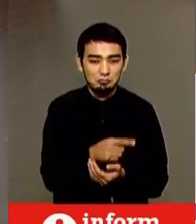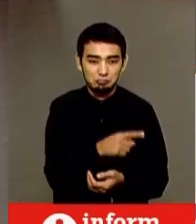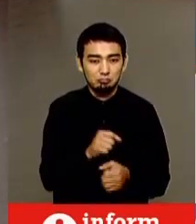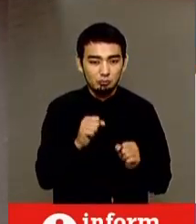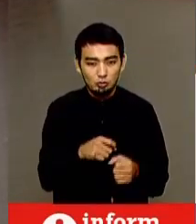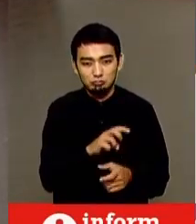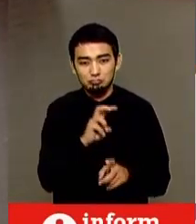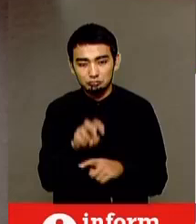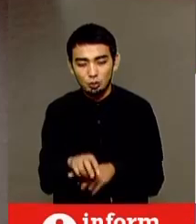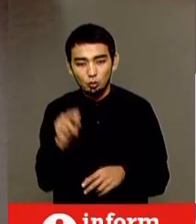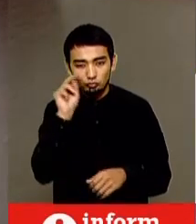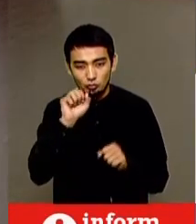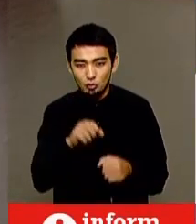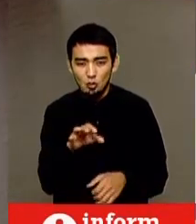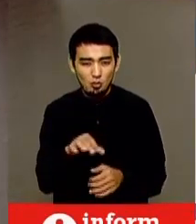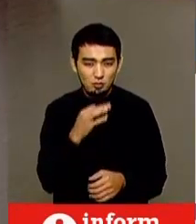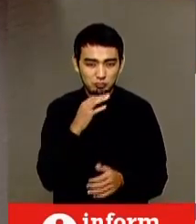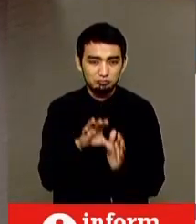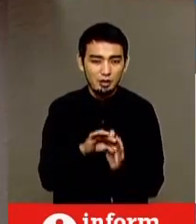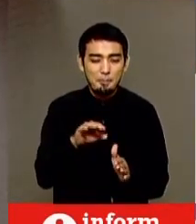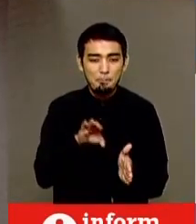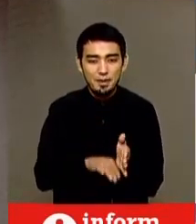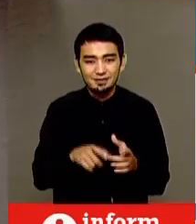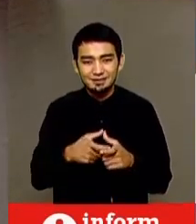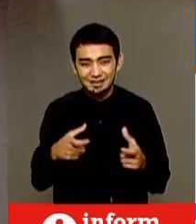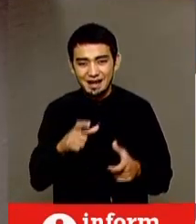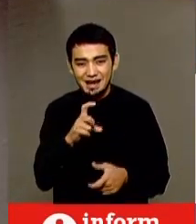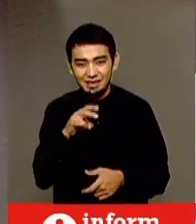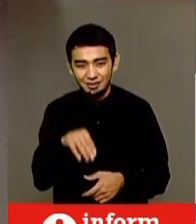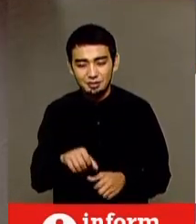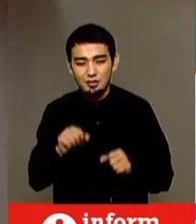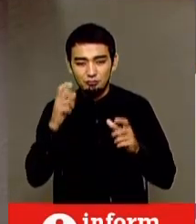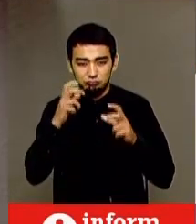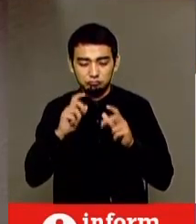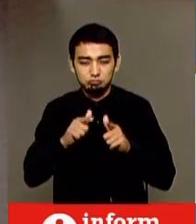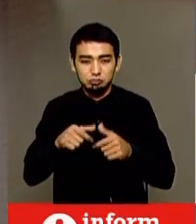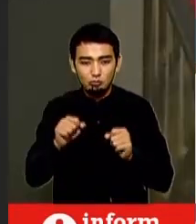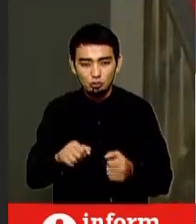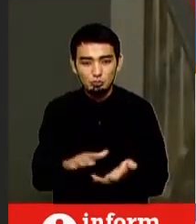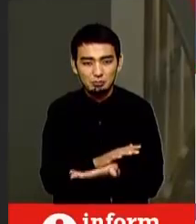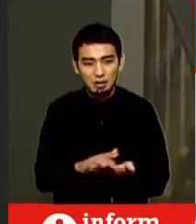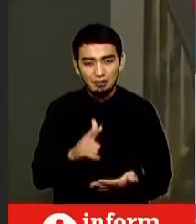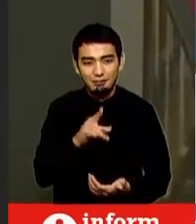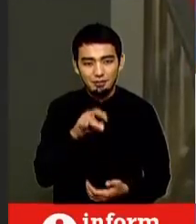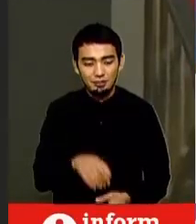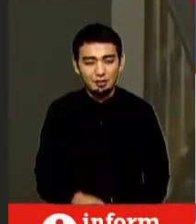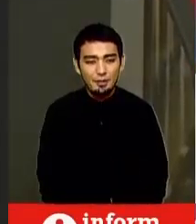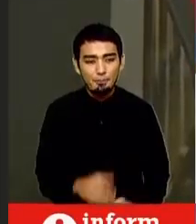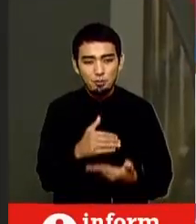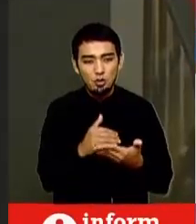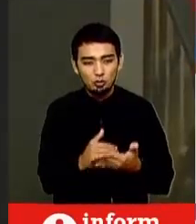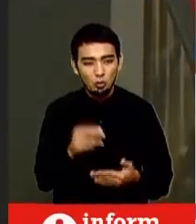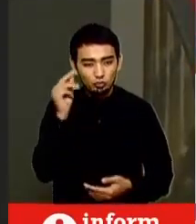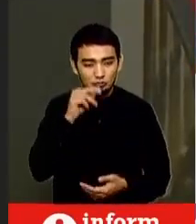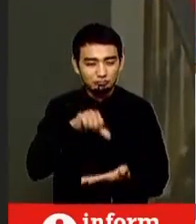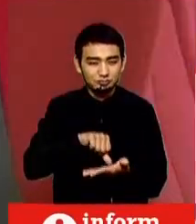воинских частей, им без ЕНТ поступать в вузы на бесплатные гранты. Пока в проекте участвуют